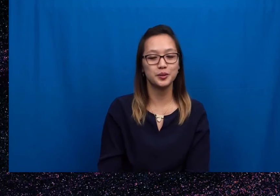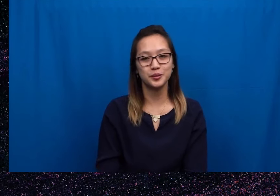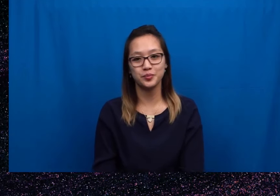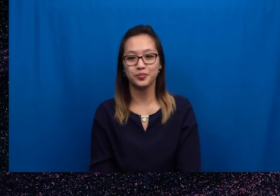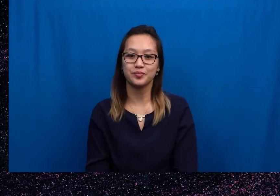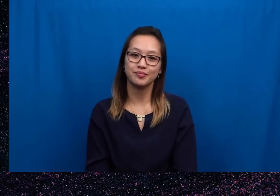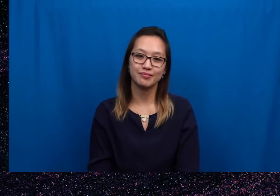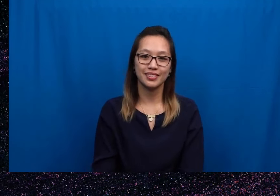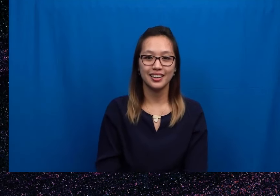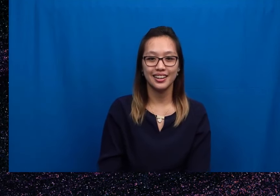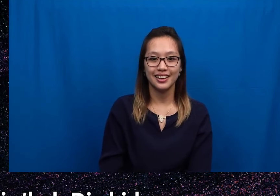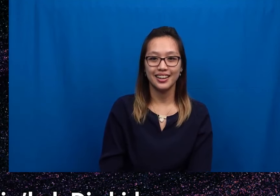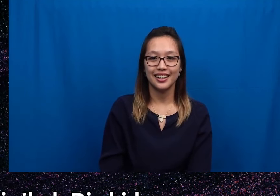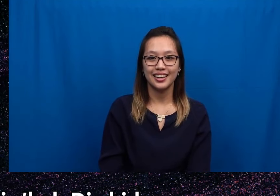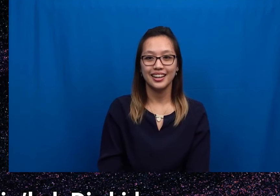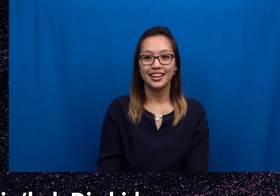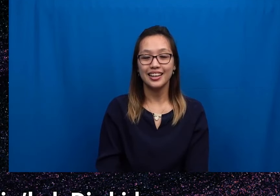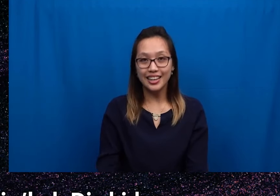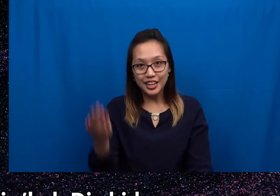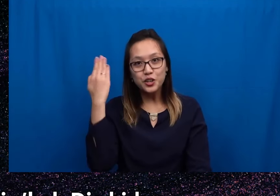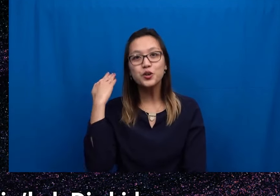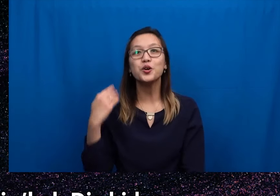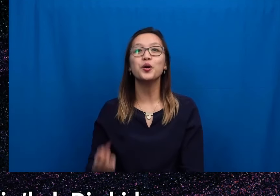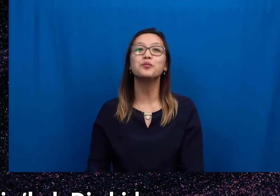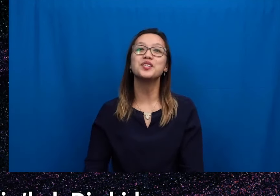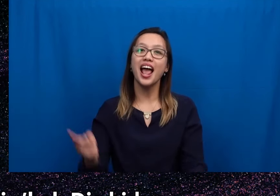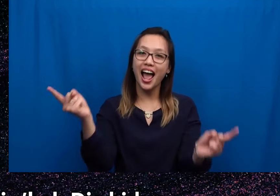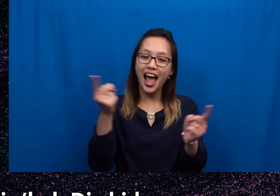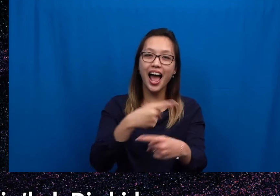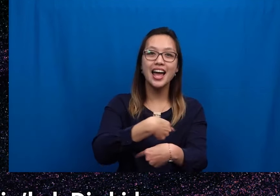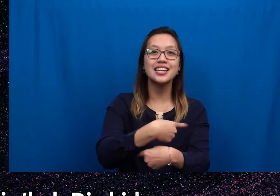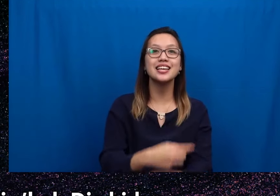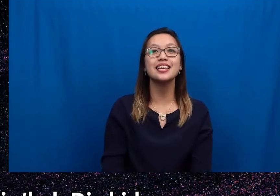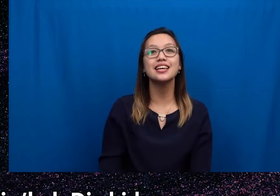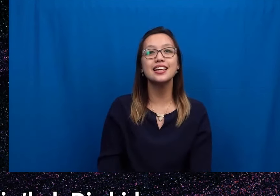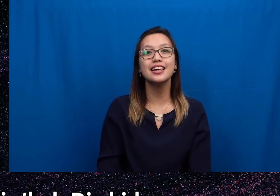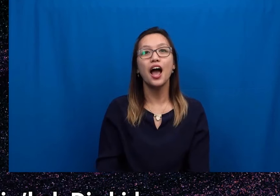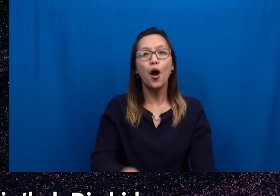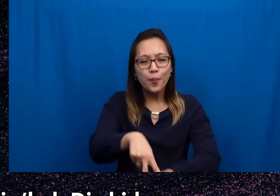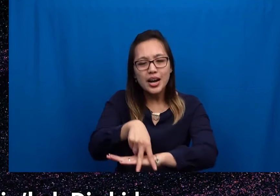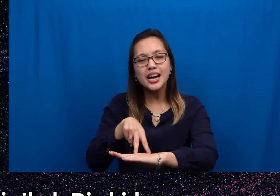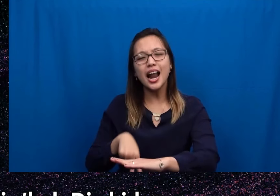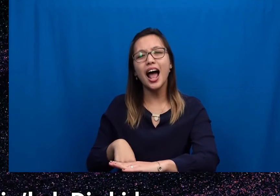hidup. Amin. Hidup jadi